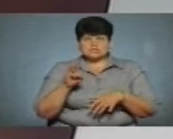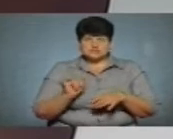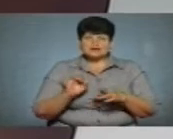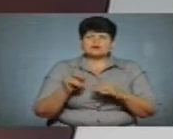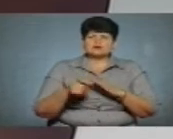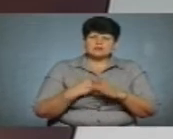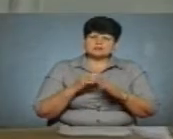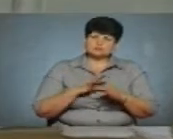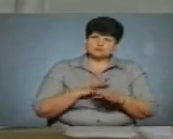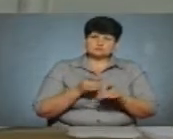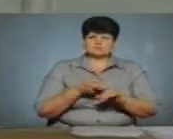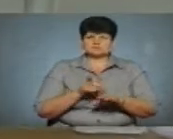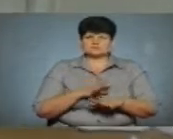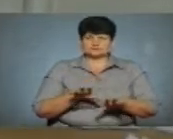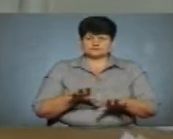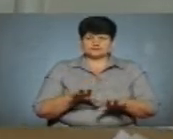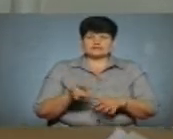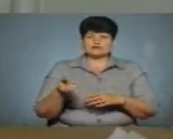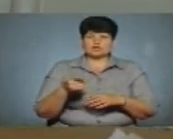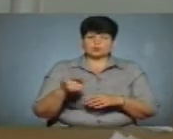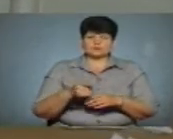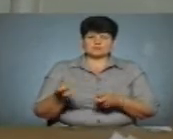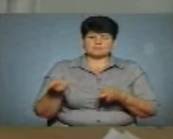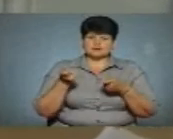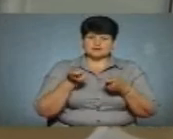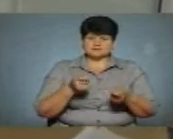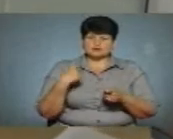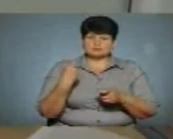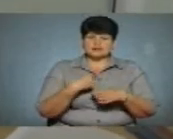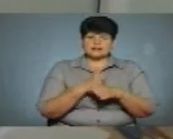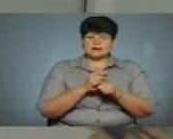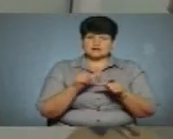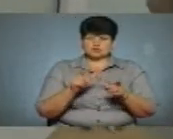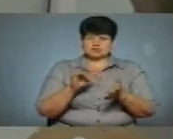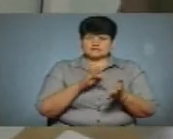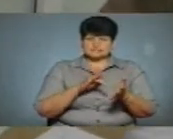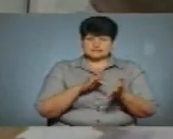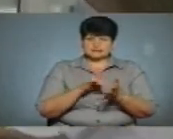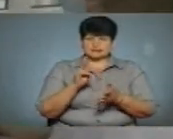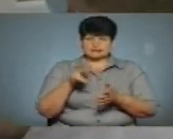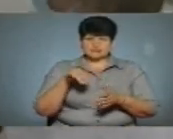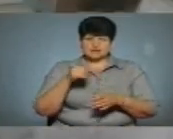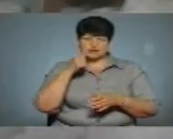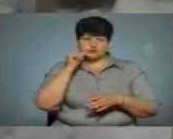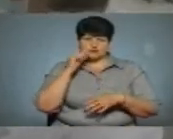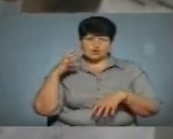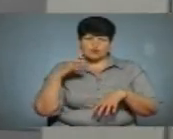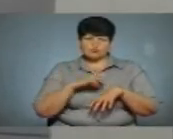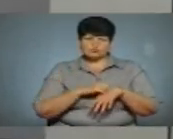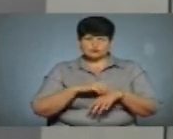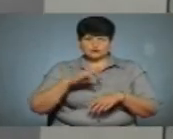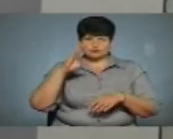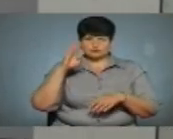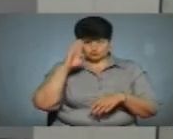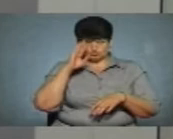Дивіться. Тернополянка Тетяна Нагуляк принесла до обласного лабораторного центру кліща, який вчора вкусив її чоловіка.